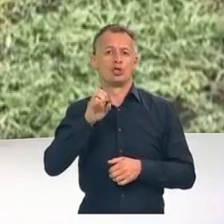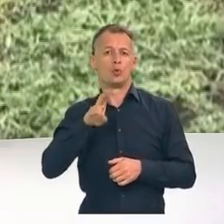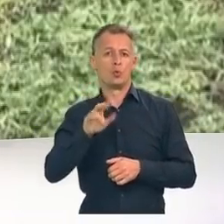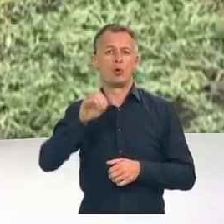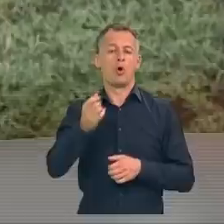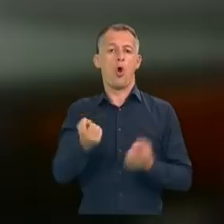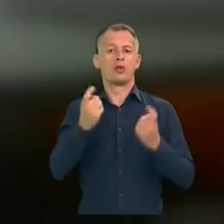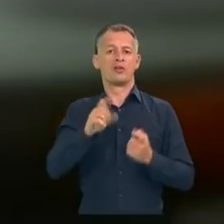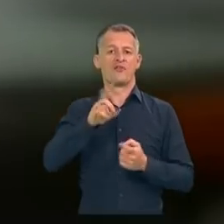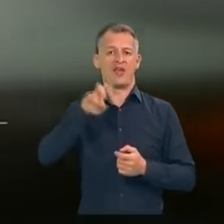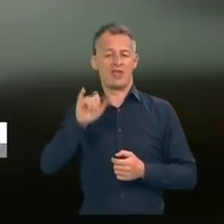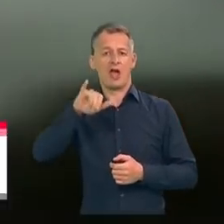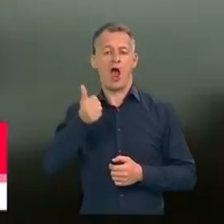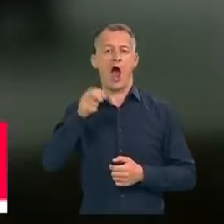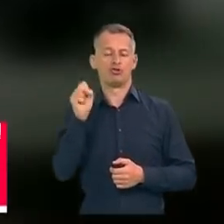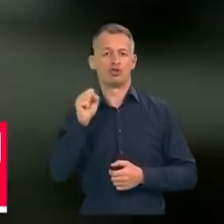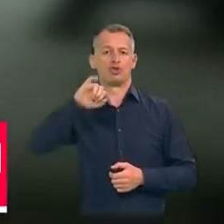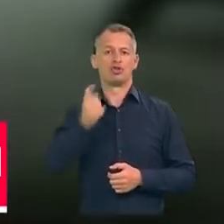Ialomița.